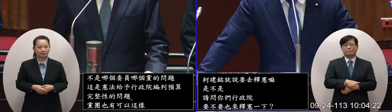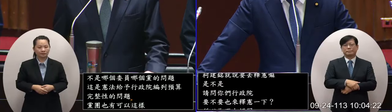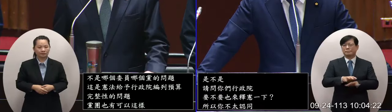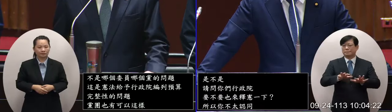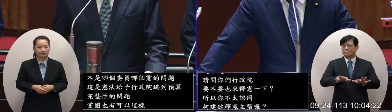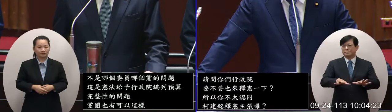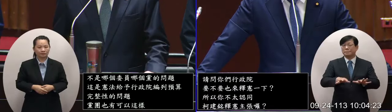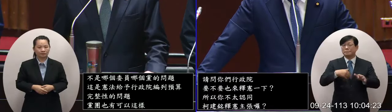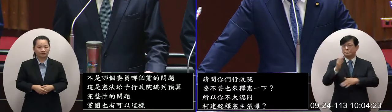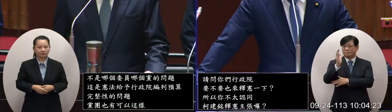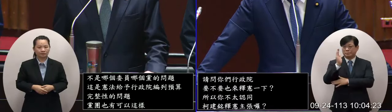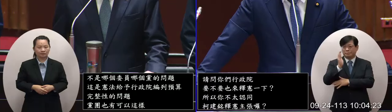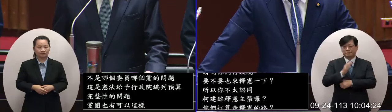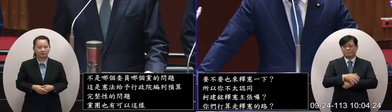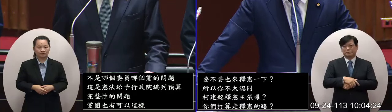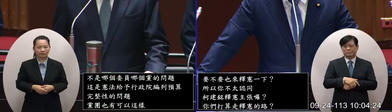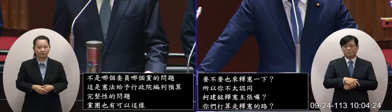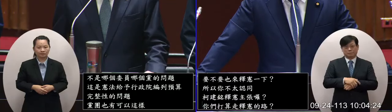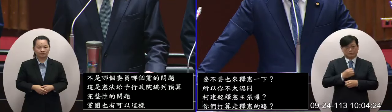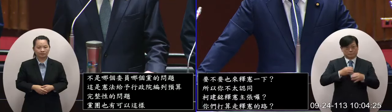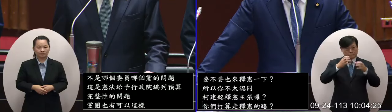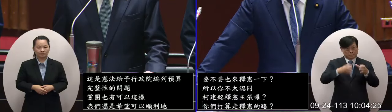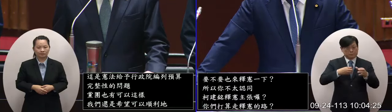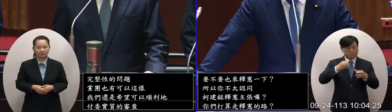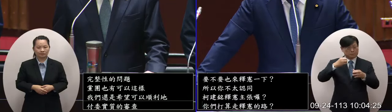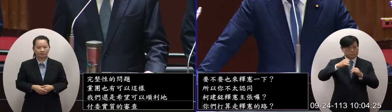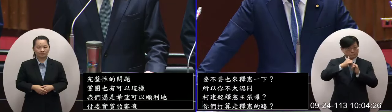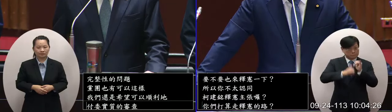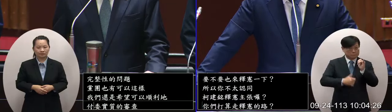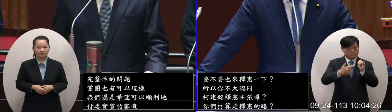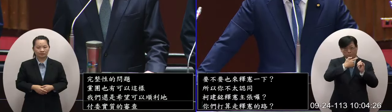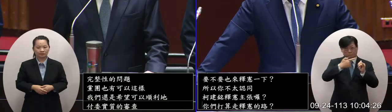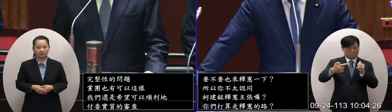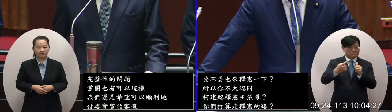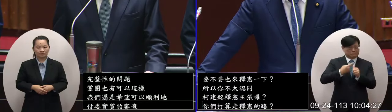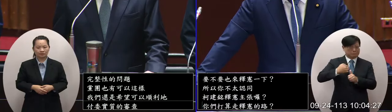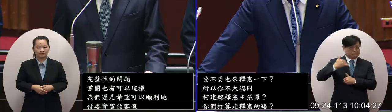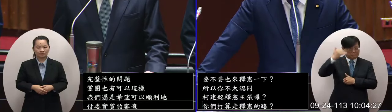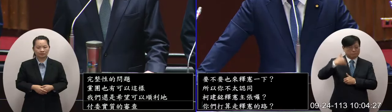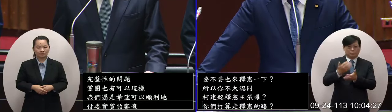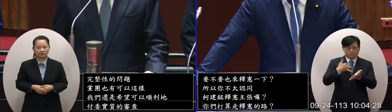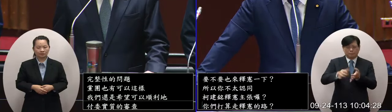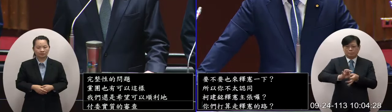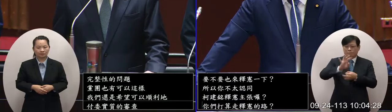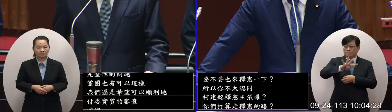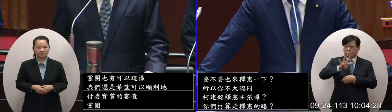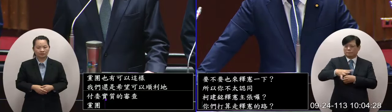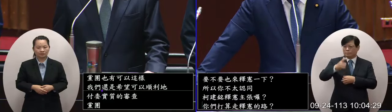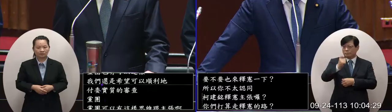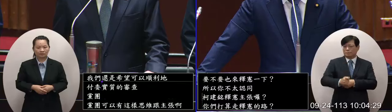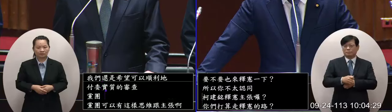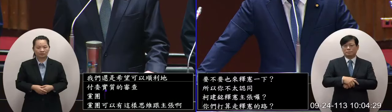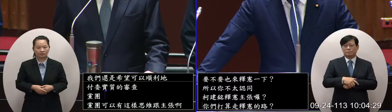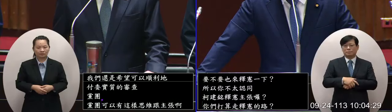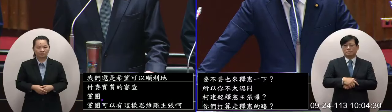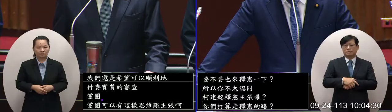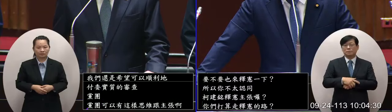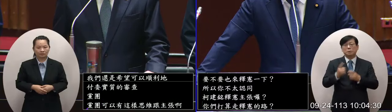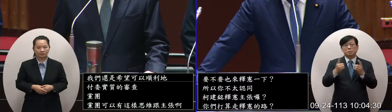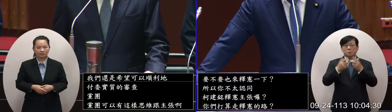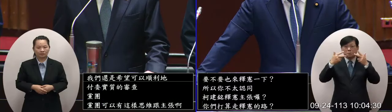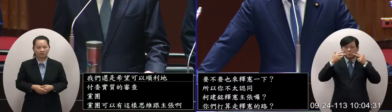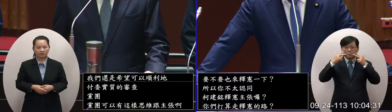今天政府哈创下历史新高的预算，增加了4000多亿。连一个对原